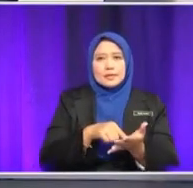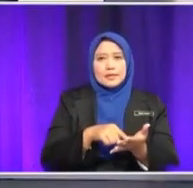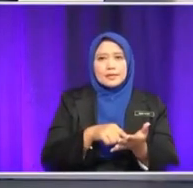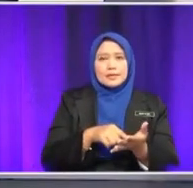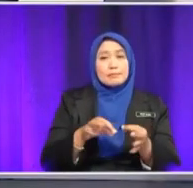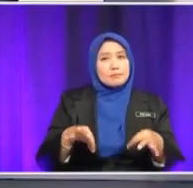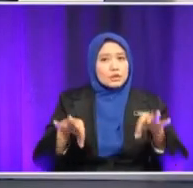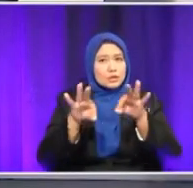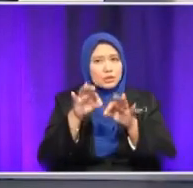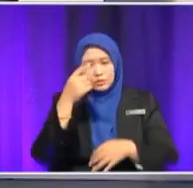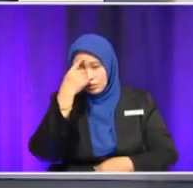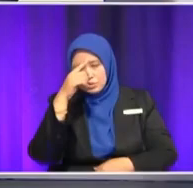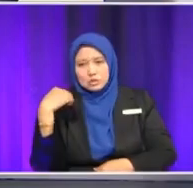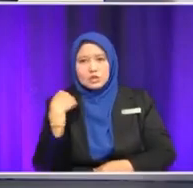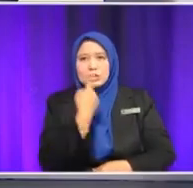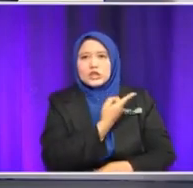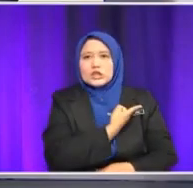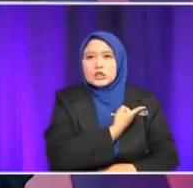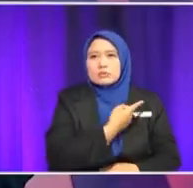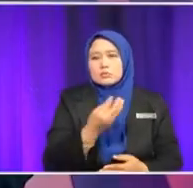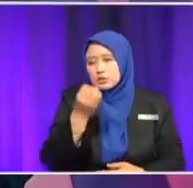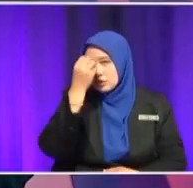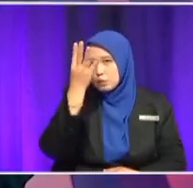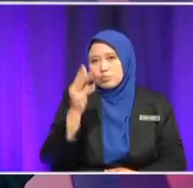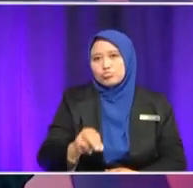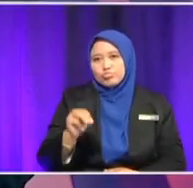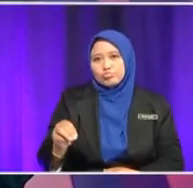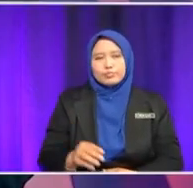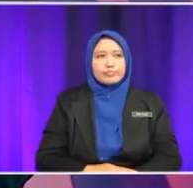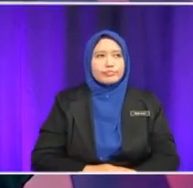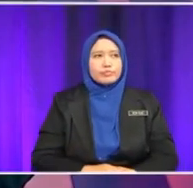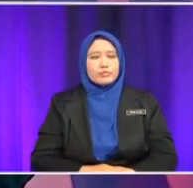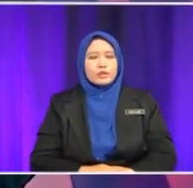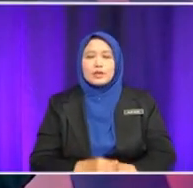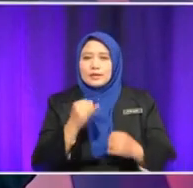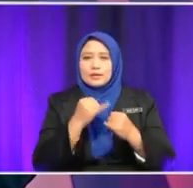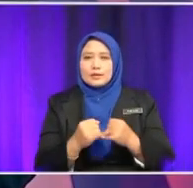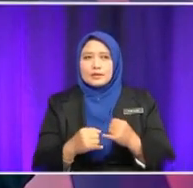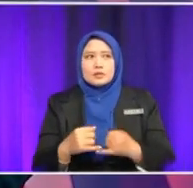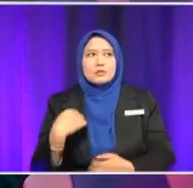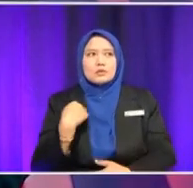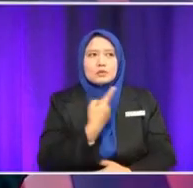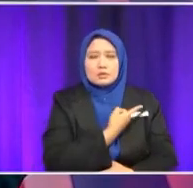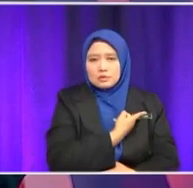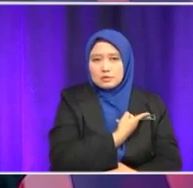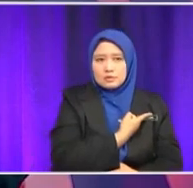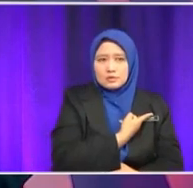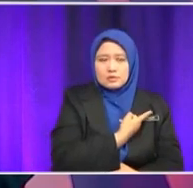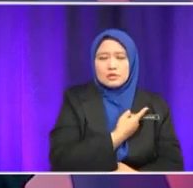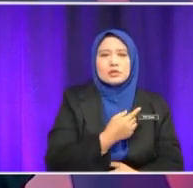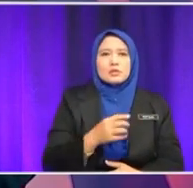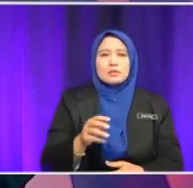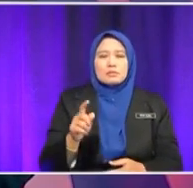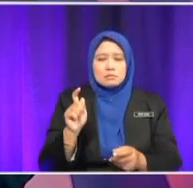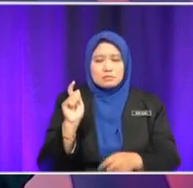terakhir Saya sangat berharap lah murid-murid menjawab dari berbagai sebaik mungkin